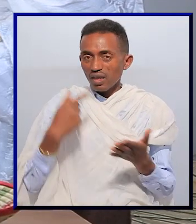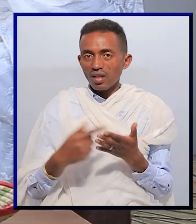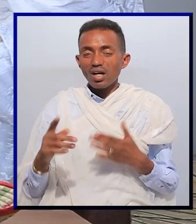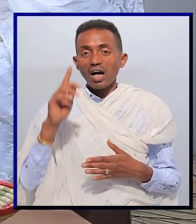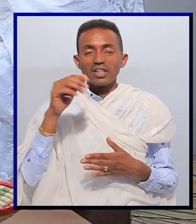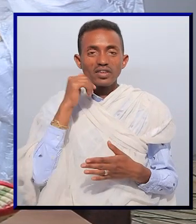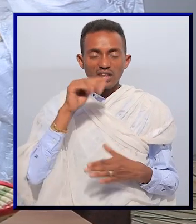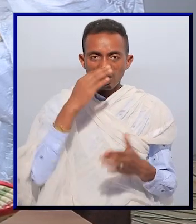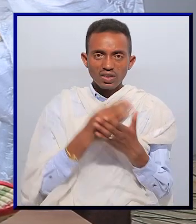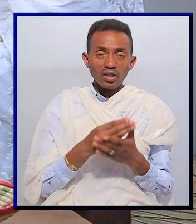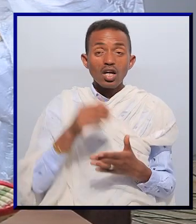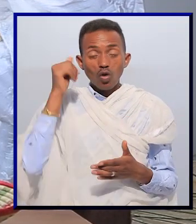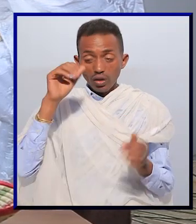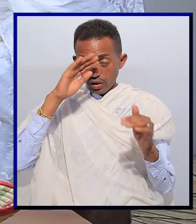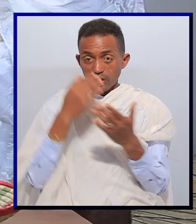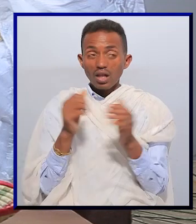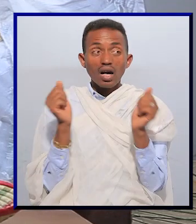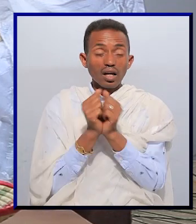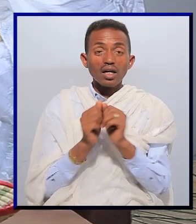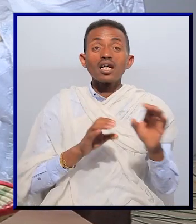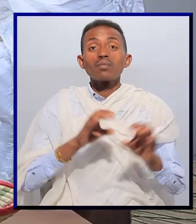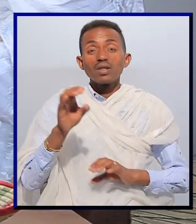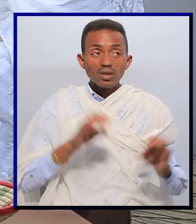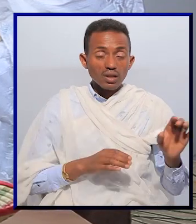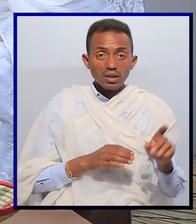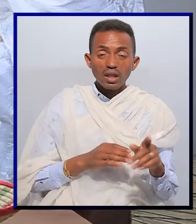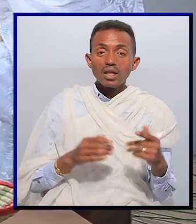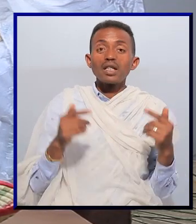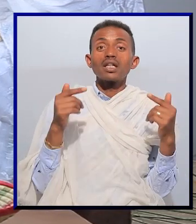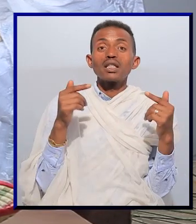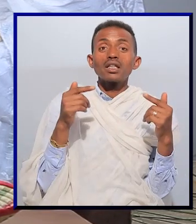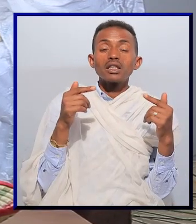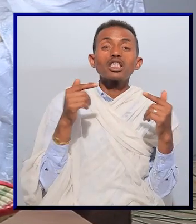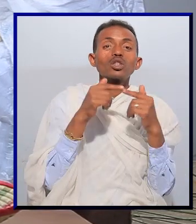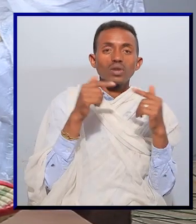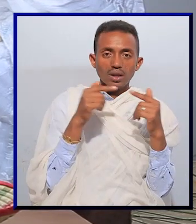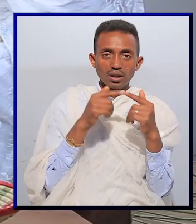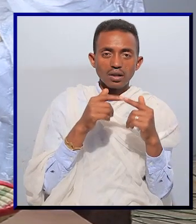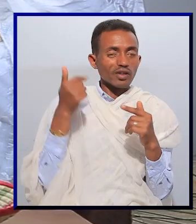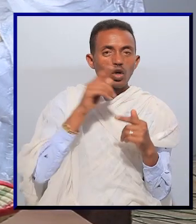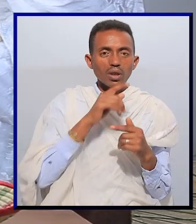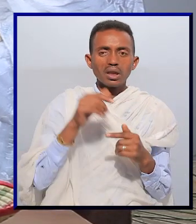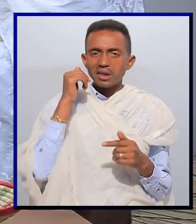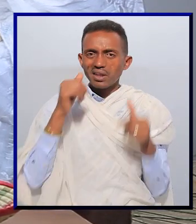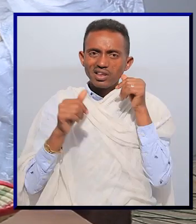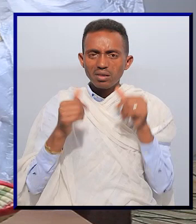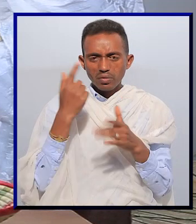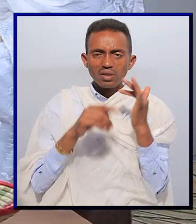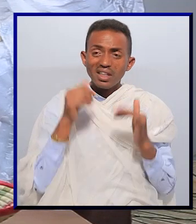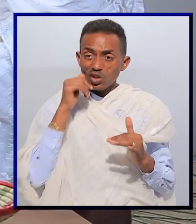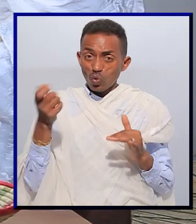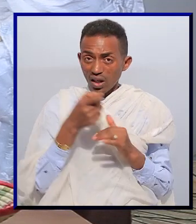ጋራ የምትፈጽመውን ግንኙነት እነሱ ከሴት ሴት ሆና ከሴት ጋራ እንድትፈጽም